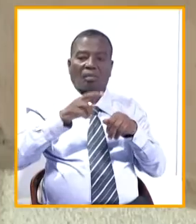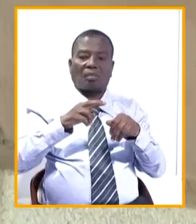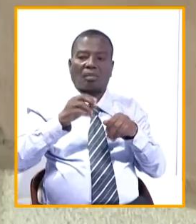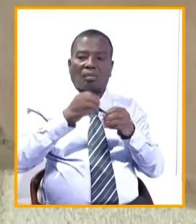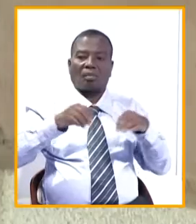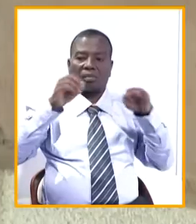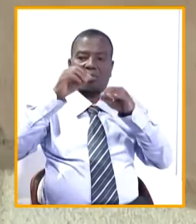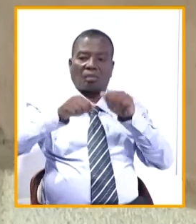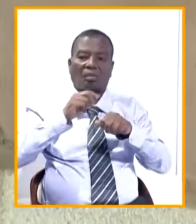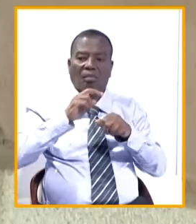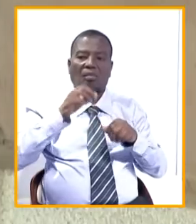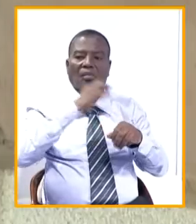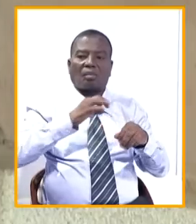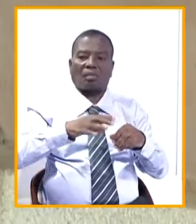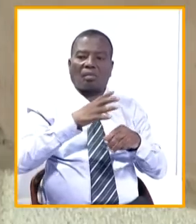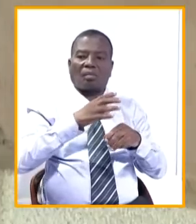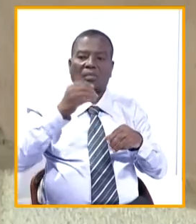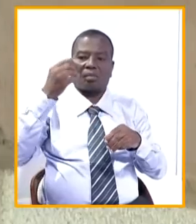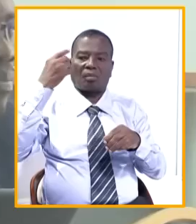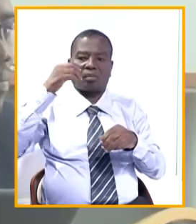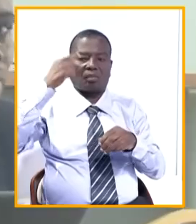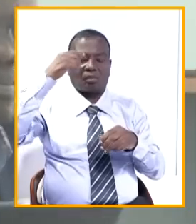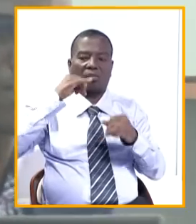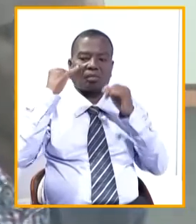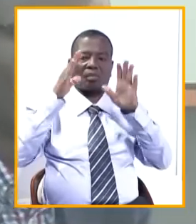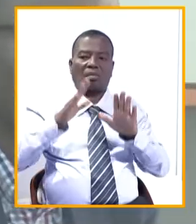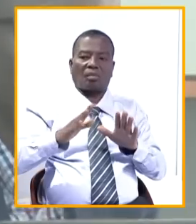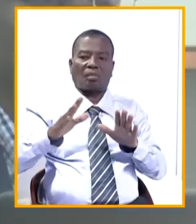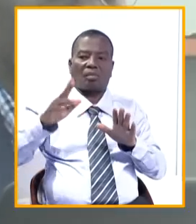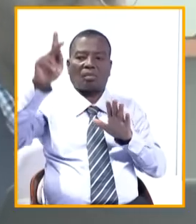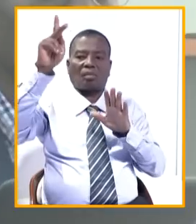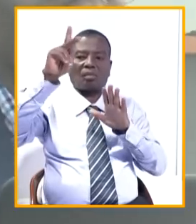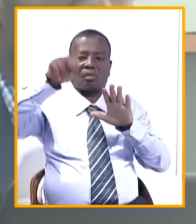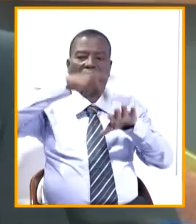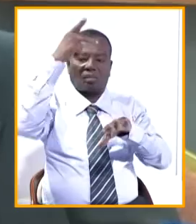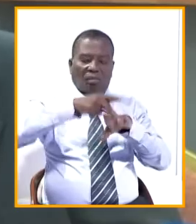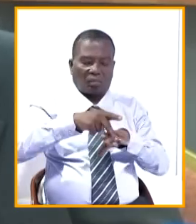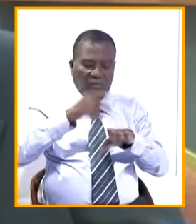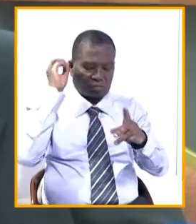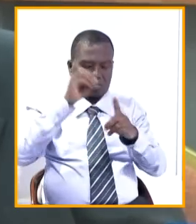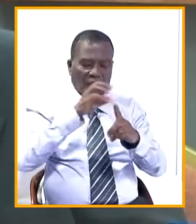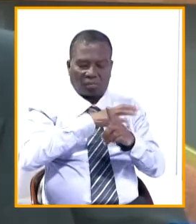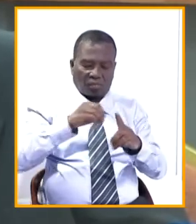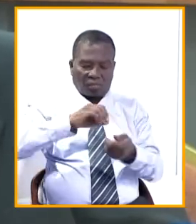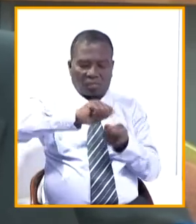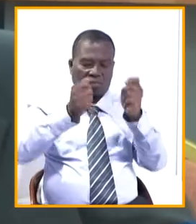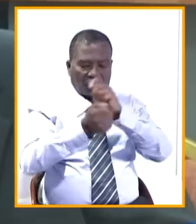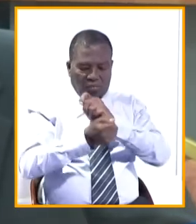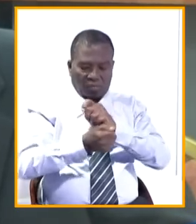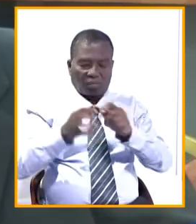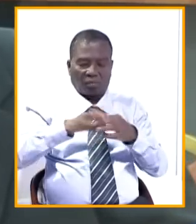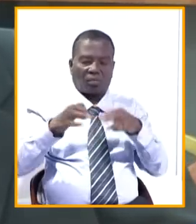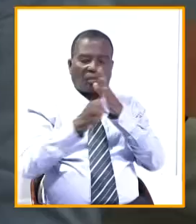opérationnelle qui pourra être profitable pour l'État ivoirien. Le principal objectif derrière l'APE étant la transformation